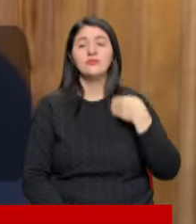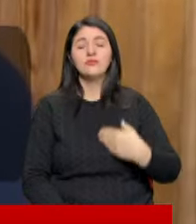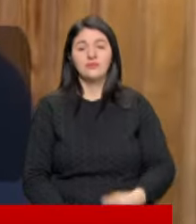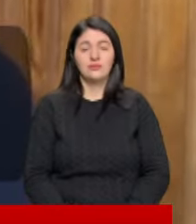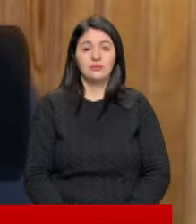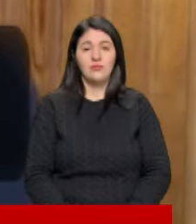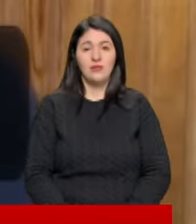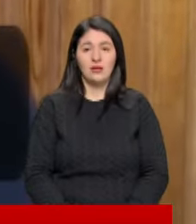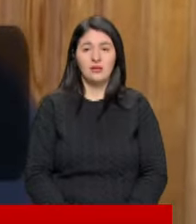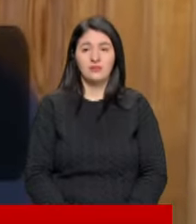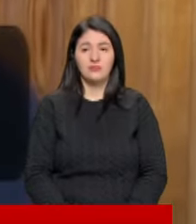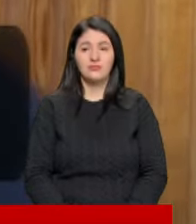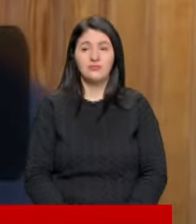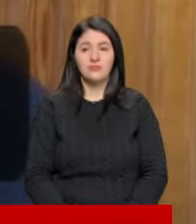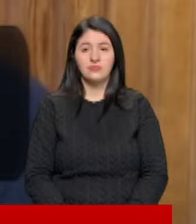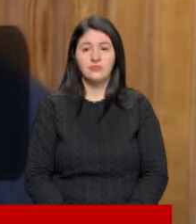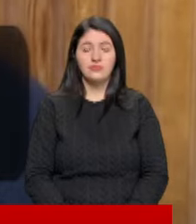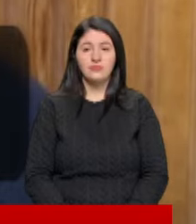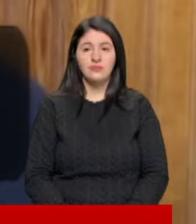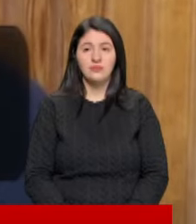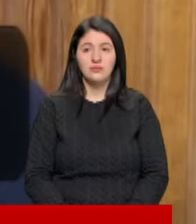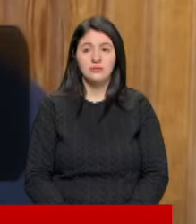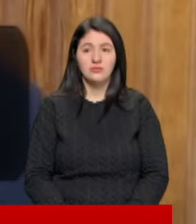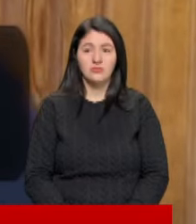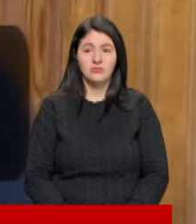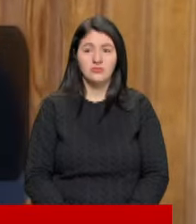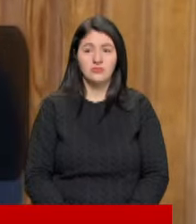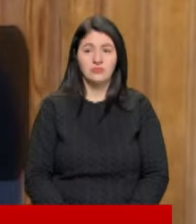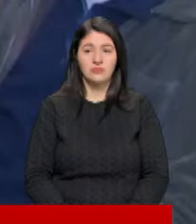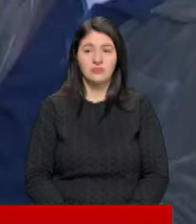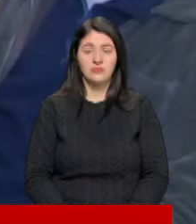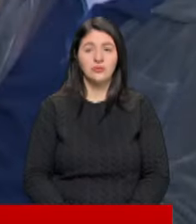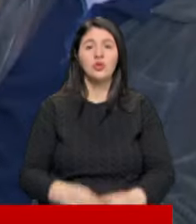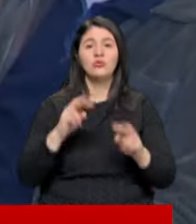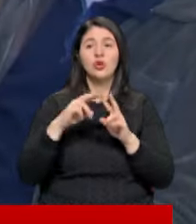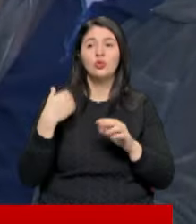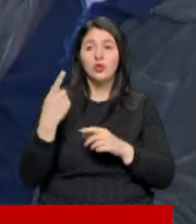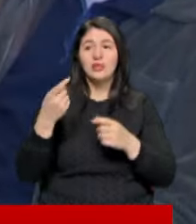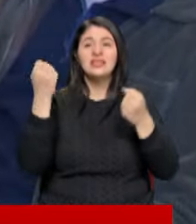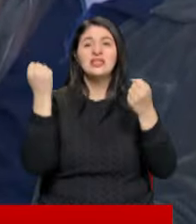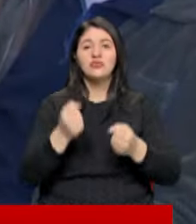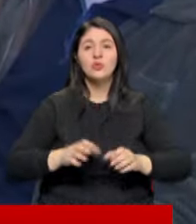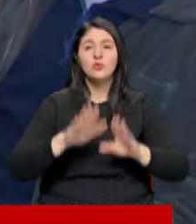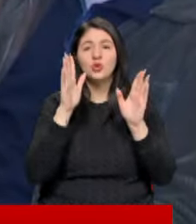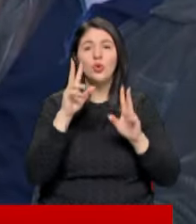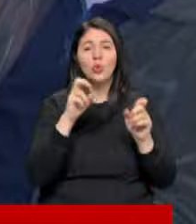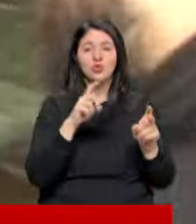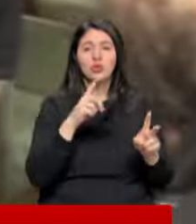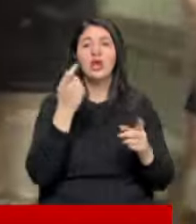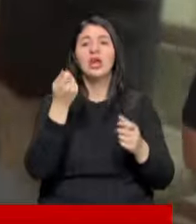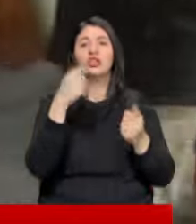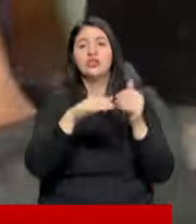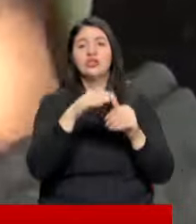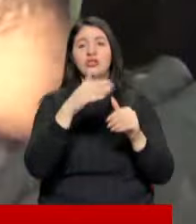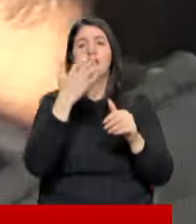da ülkemizin, İstanbul'umuzun istihdamına, üretimine katkı sunuyorlar. Murat Kurum'un sığınmacılar ve mülteciler için istihdama